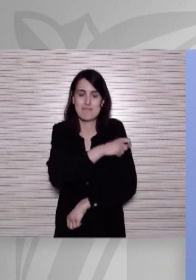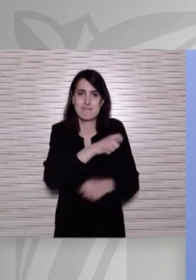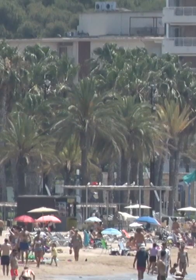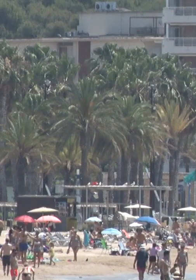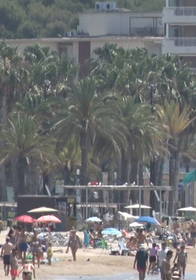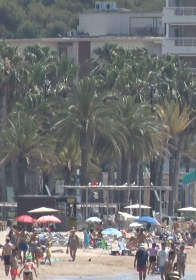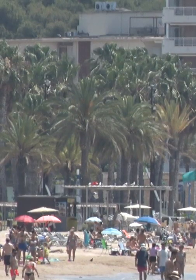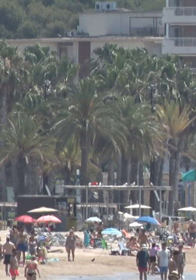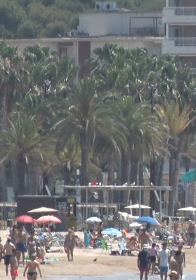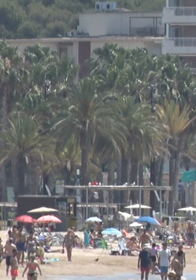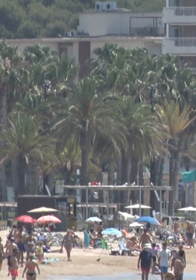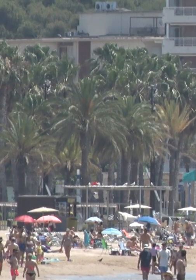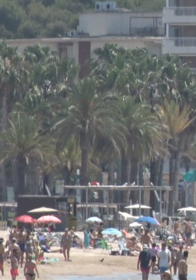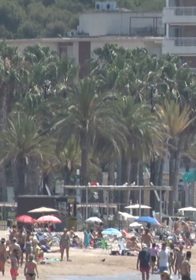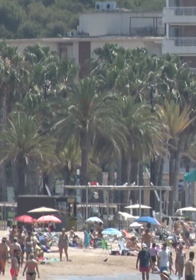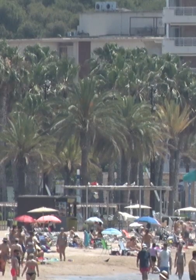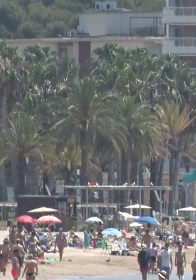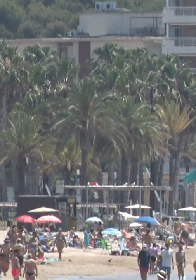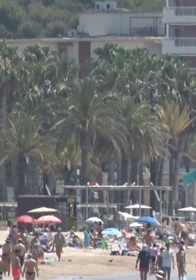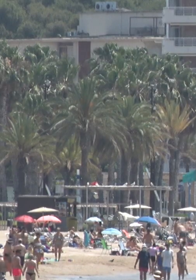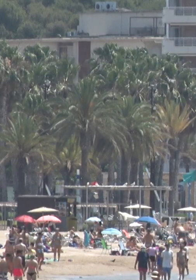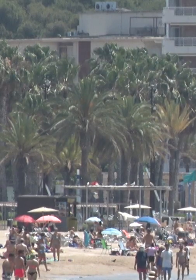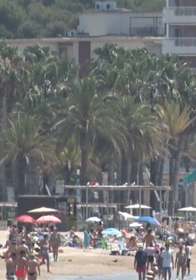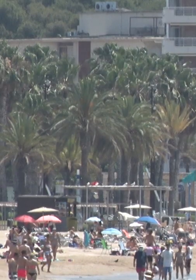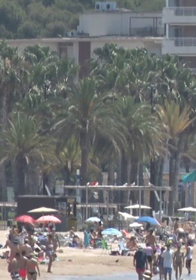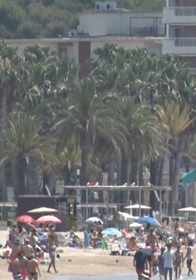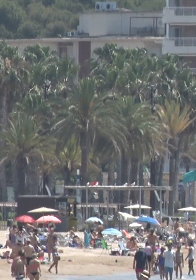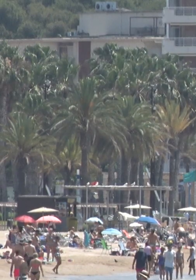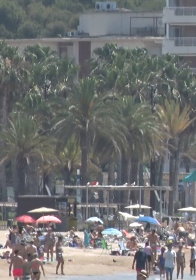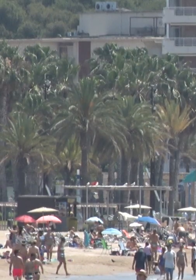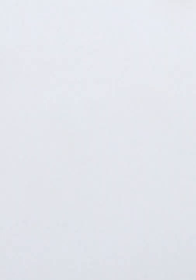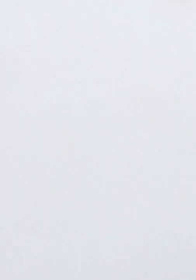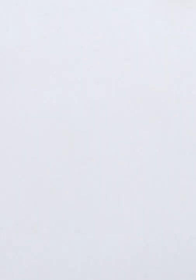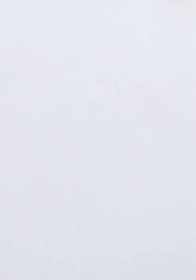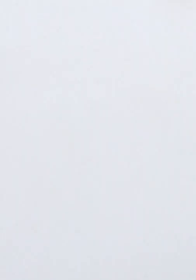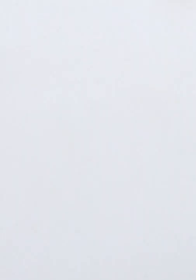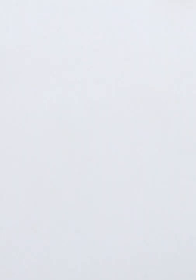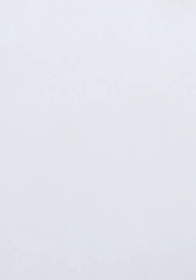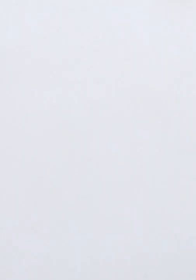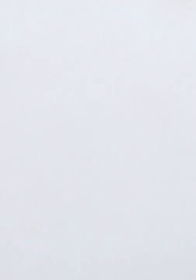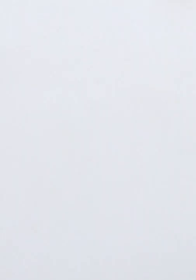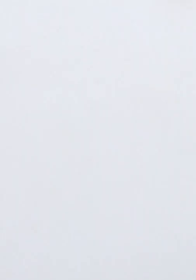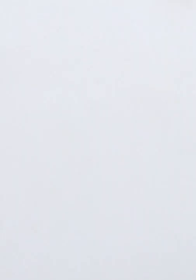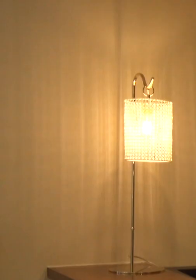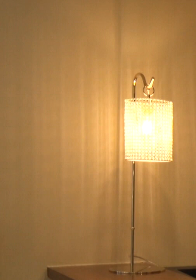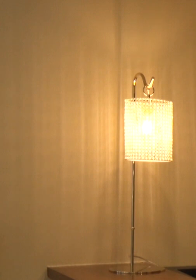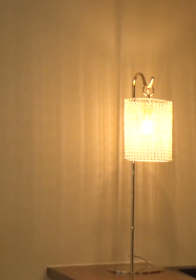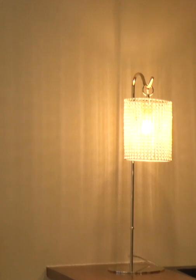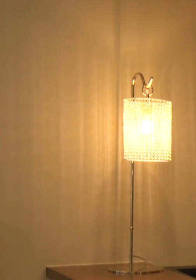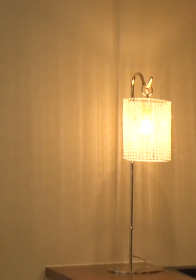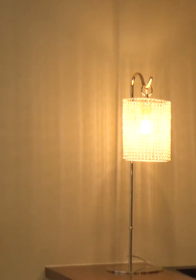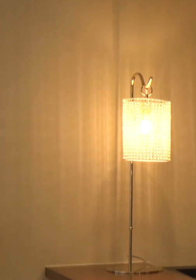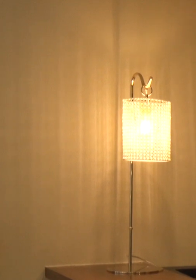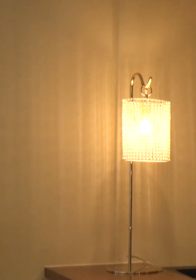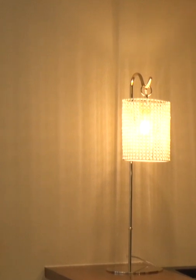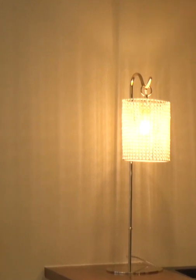que s'està parlant de, diguéssim, diguem-ho així, d'acreditació o de certificació que s'estan posant damunt de la taula, de